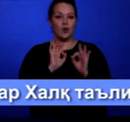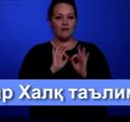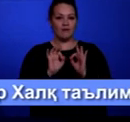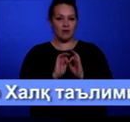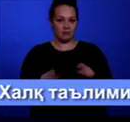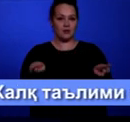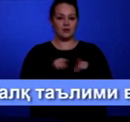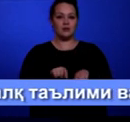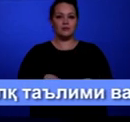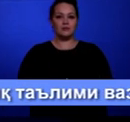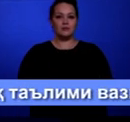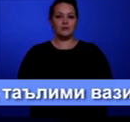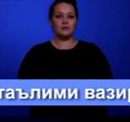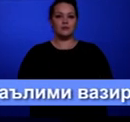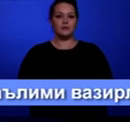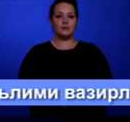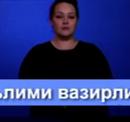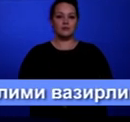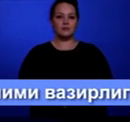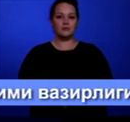так ли это.